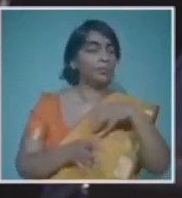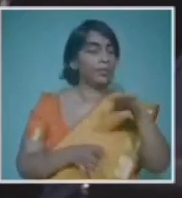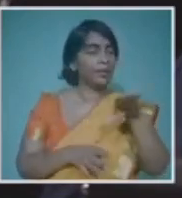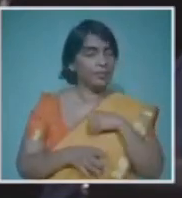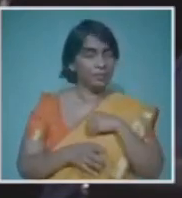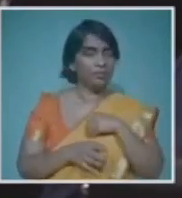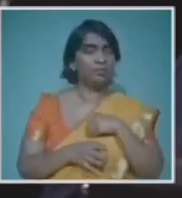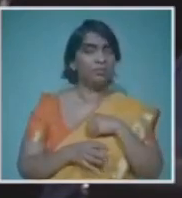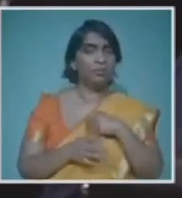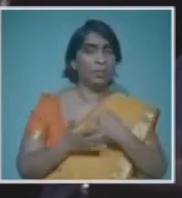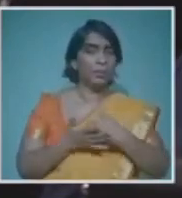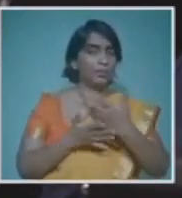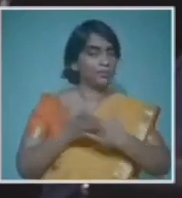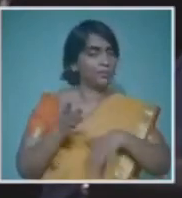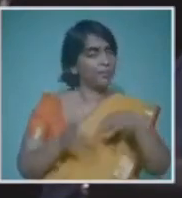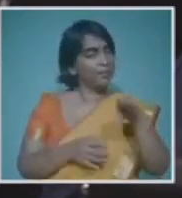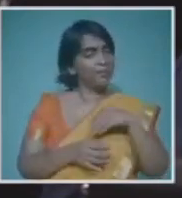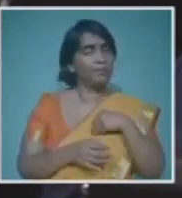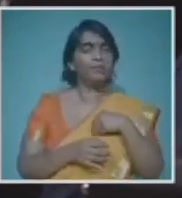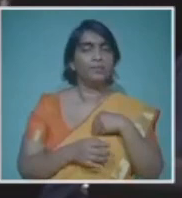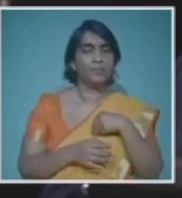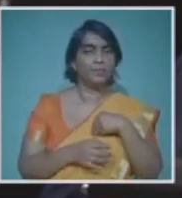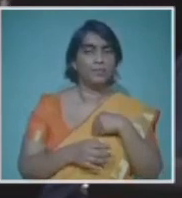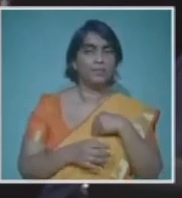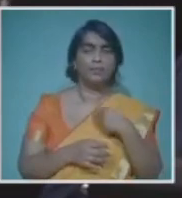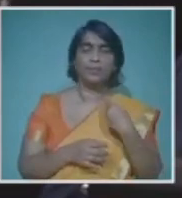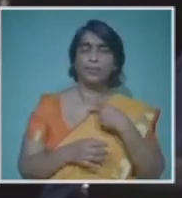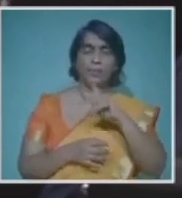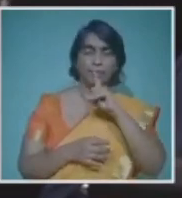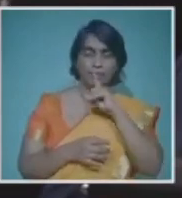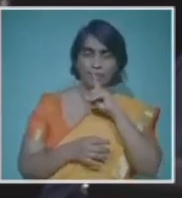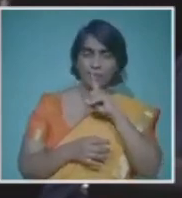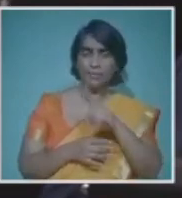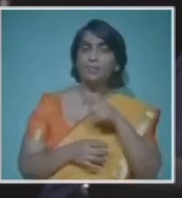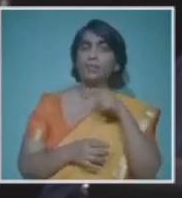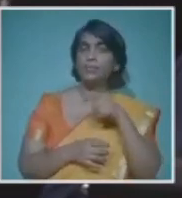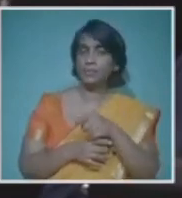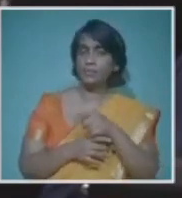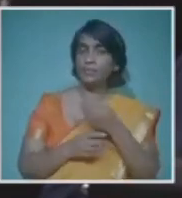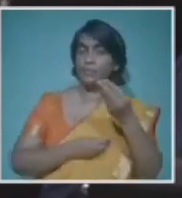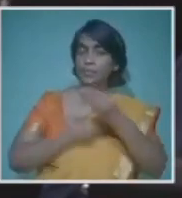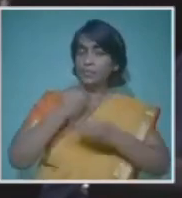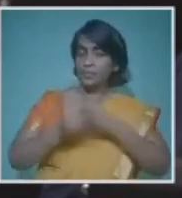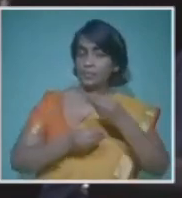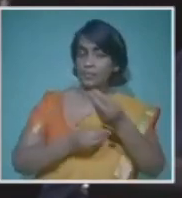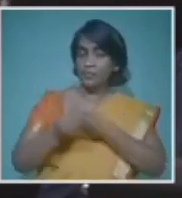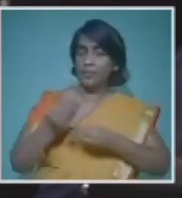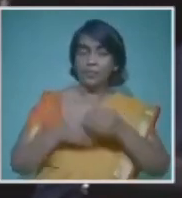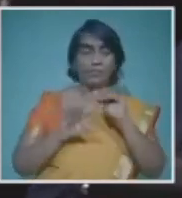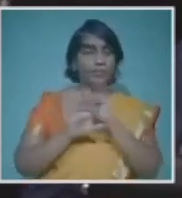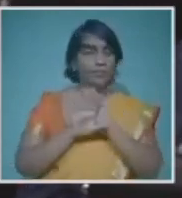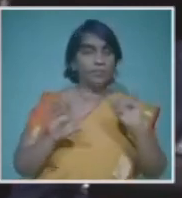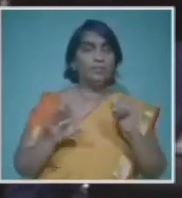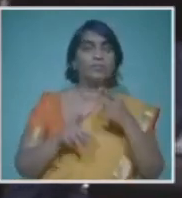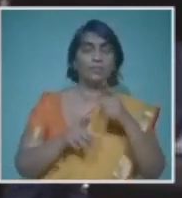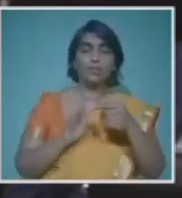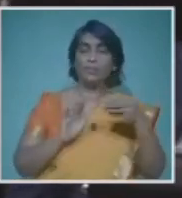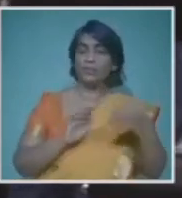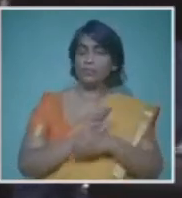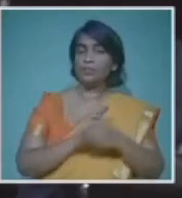කියලා වර්තාව පිළිගත්තා මම යෝජනාවක් ඉදිරිපත් කරා ඒකෙන් ගනුදෙනු 16ක් යවන්න කියලා